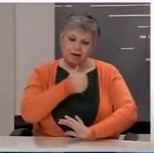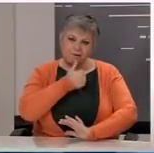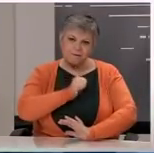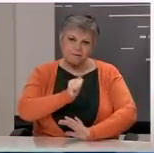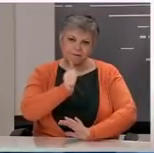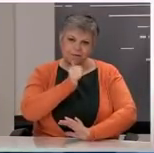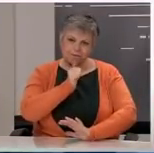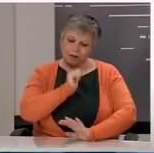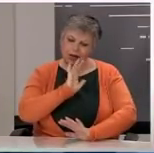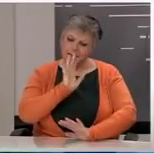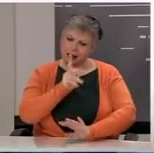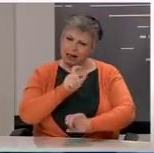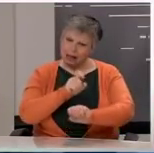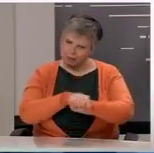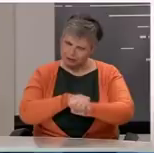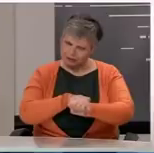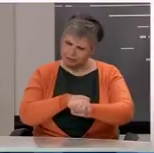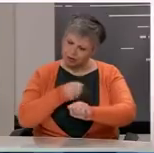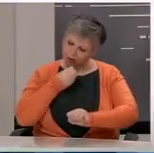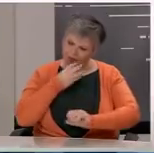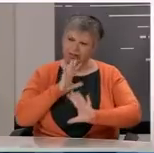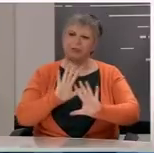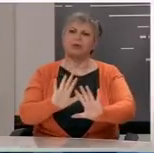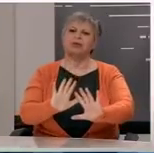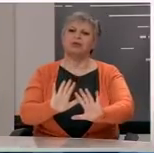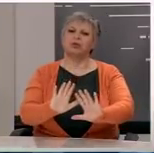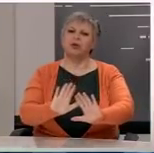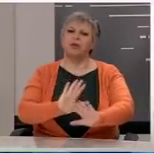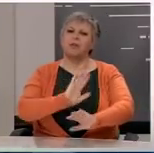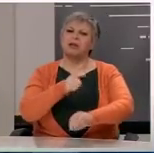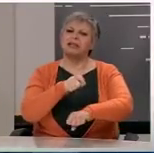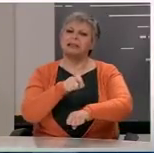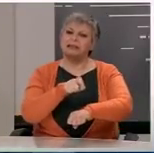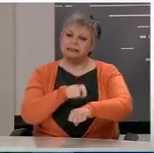Κάποια στιγμή θα μιλήσω. Όχι τώρα, όταν θα έρθει η ώρα.